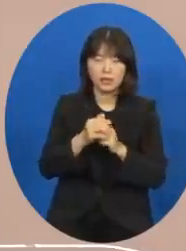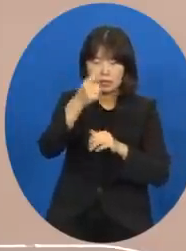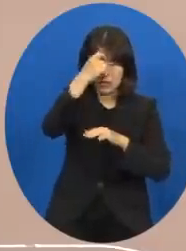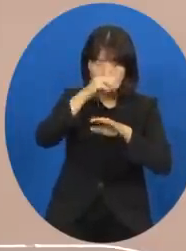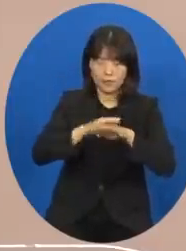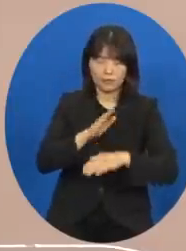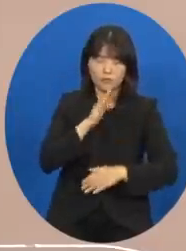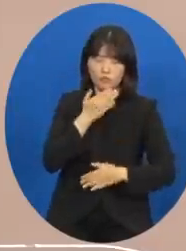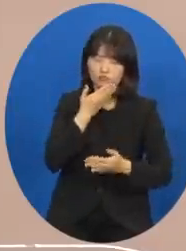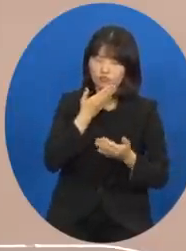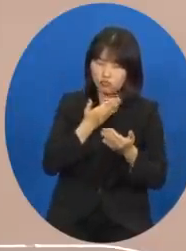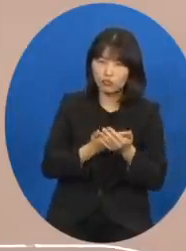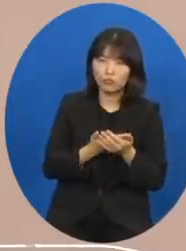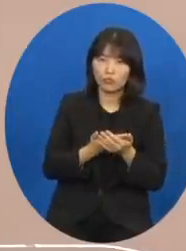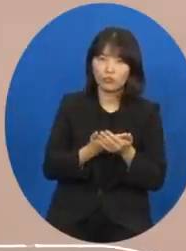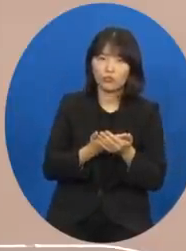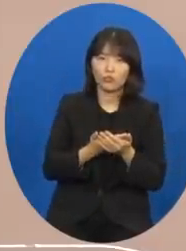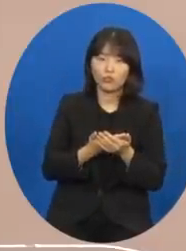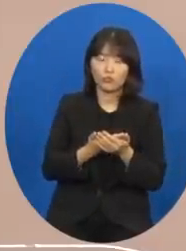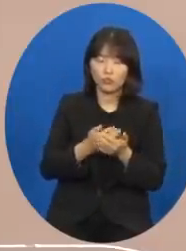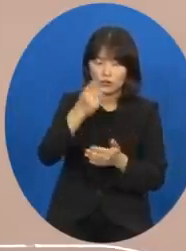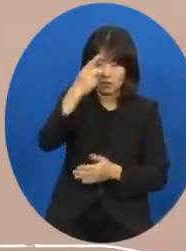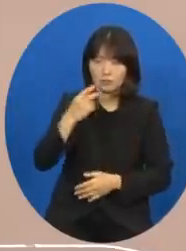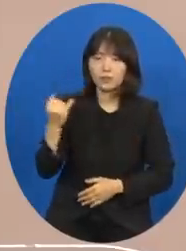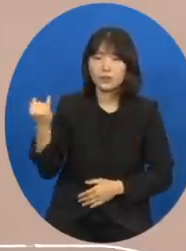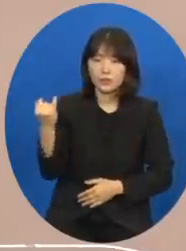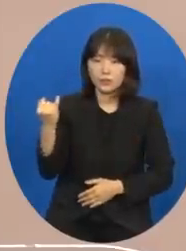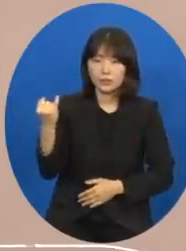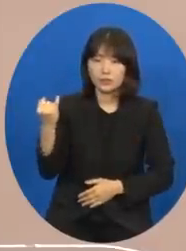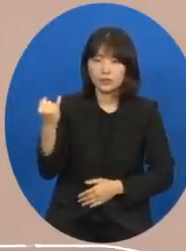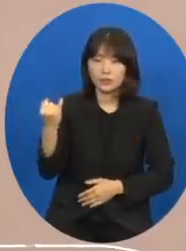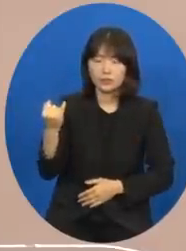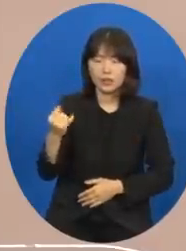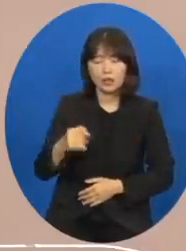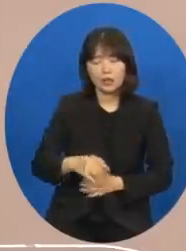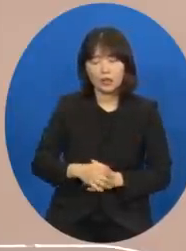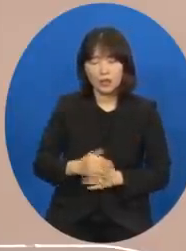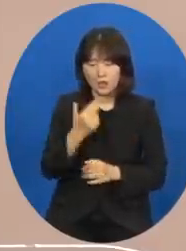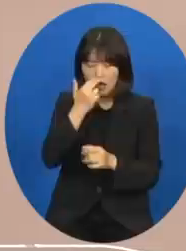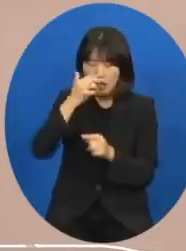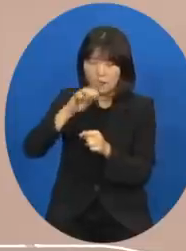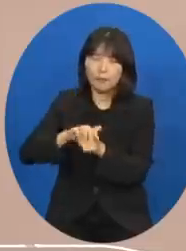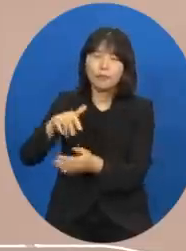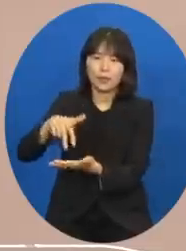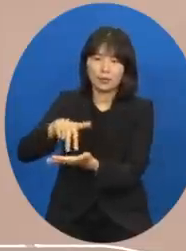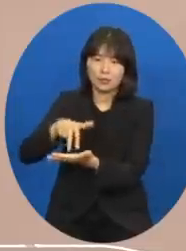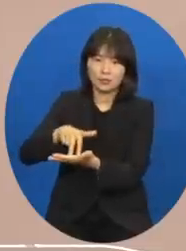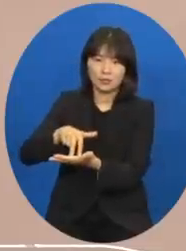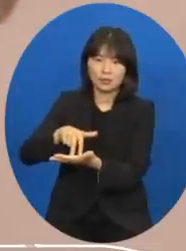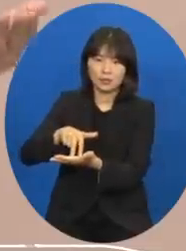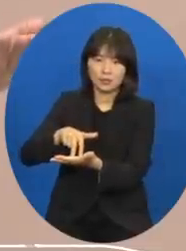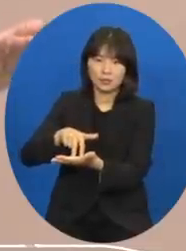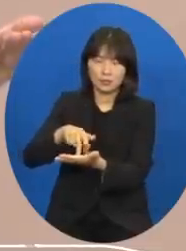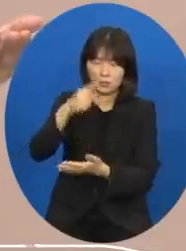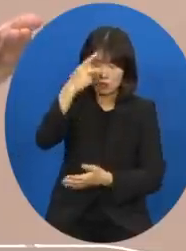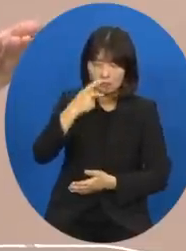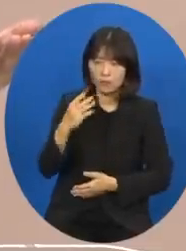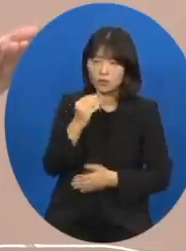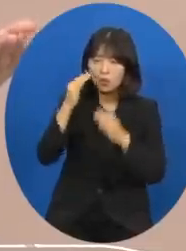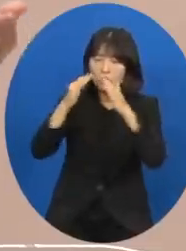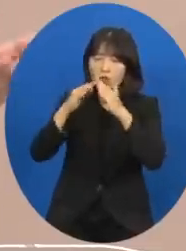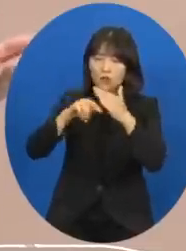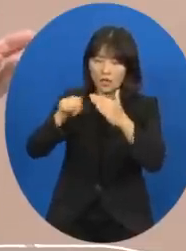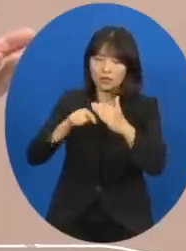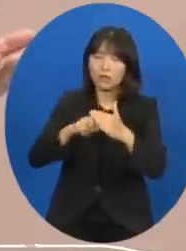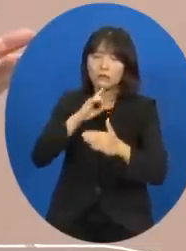거죠. 이런 사마리아 여인이 참 기가 막힌 처지고, 또 사마리아 성전에서밖에는 예배 못